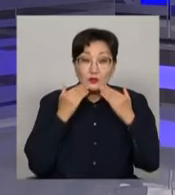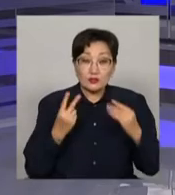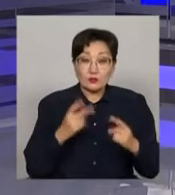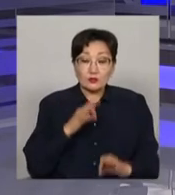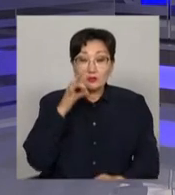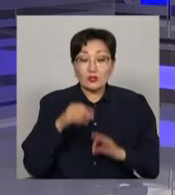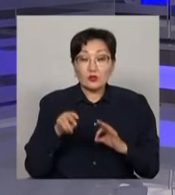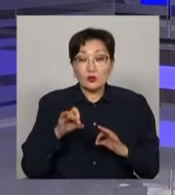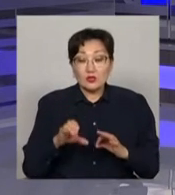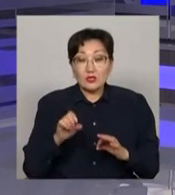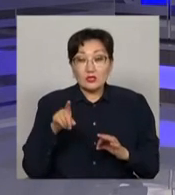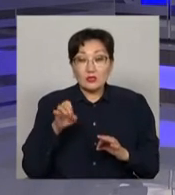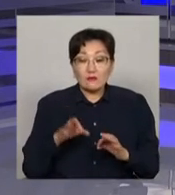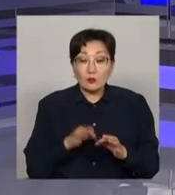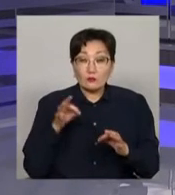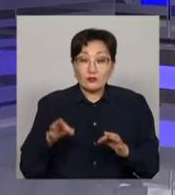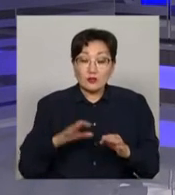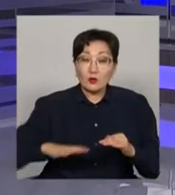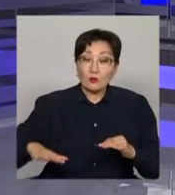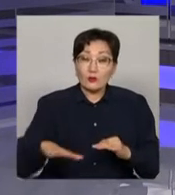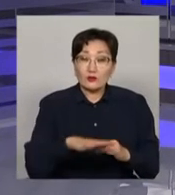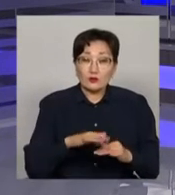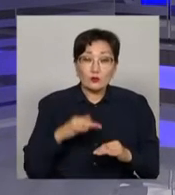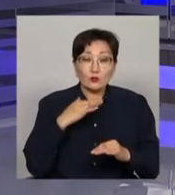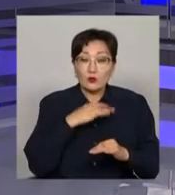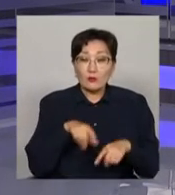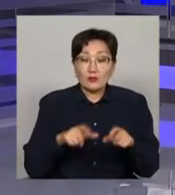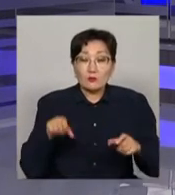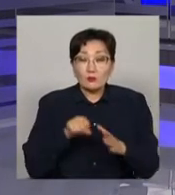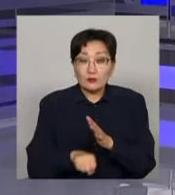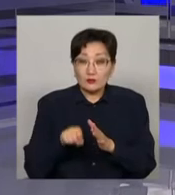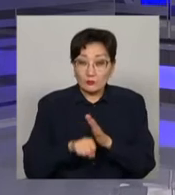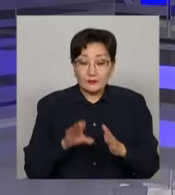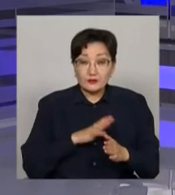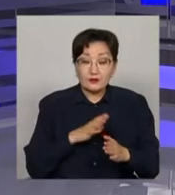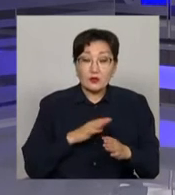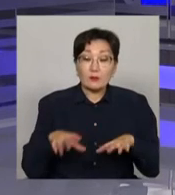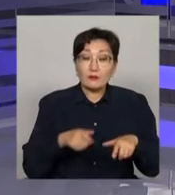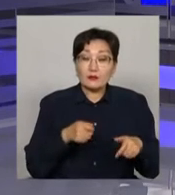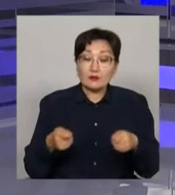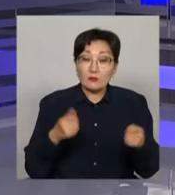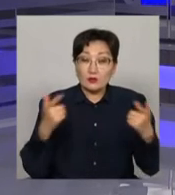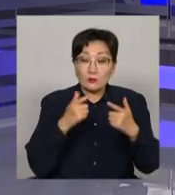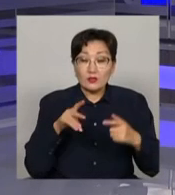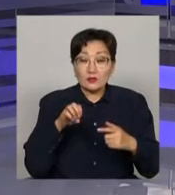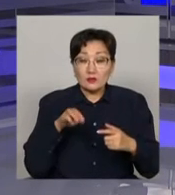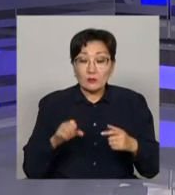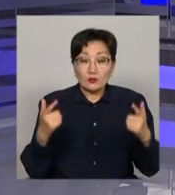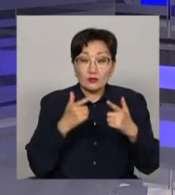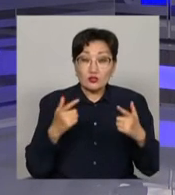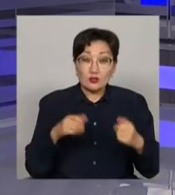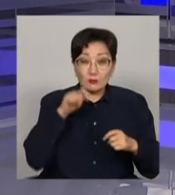Донбас пен Харьков облыстары аумағында үлкен шығынға ұшырады. Бұл туралы президент Владимир Зеленский мәлімдеп отыр. НАТО-ның хабарлауынша